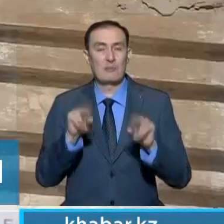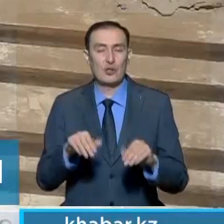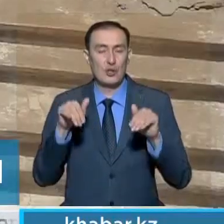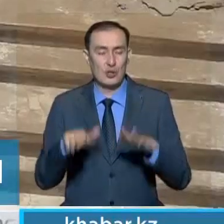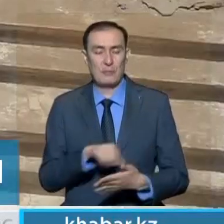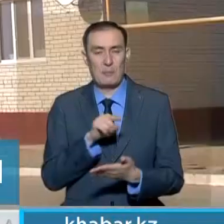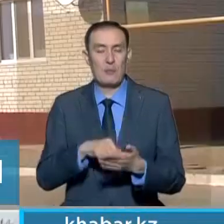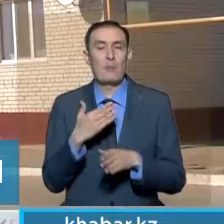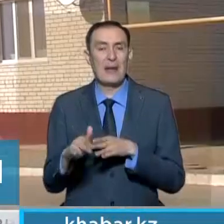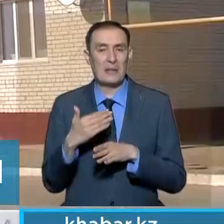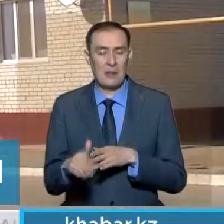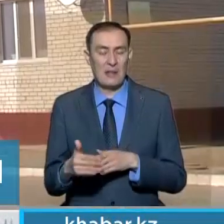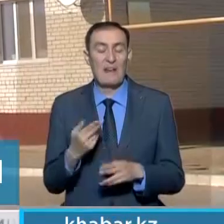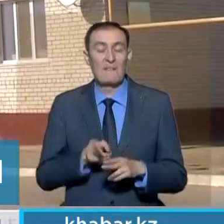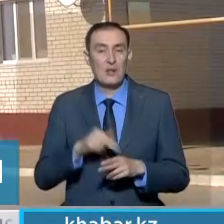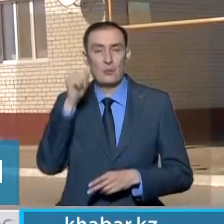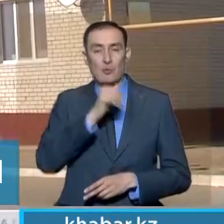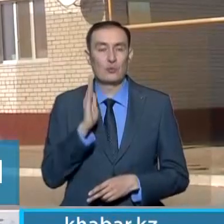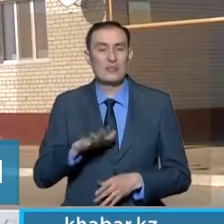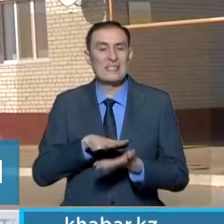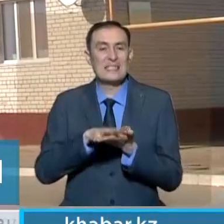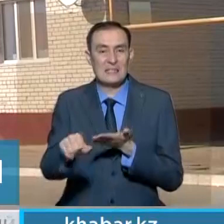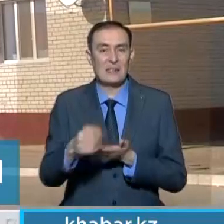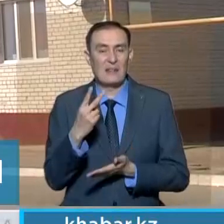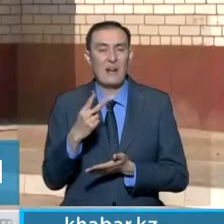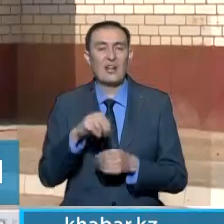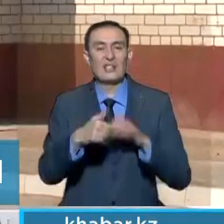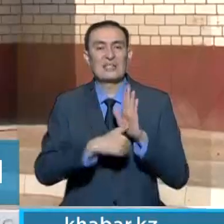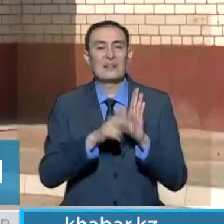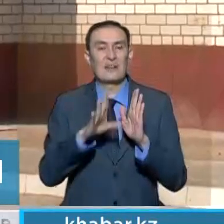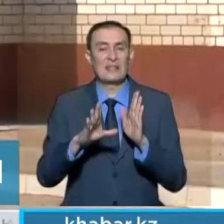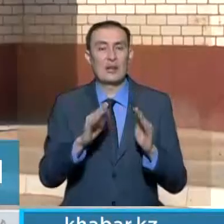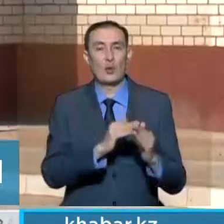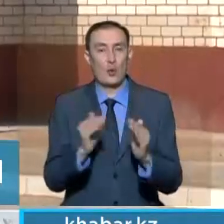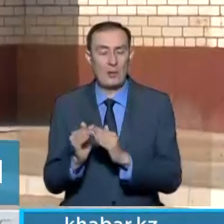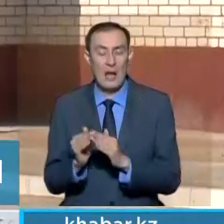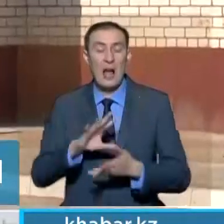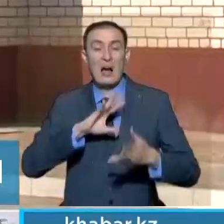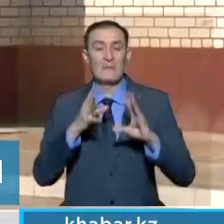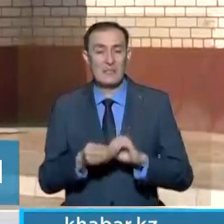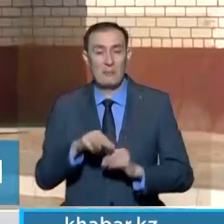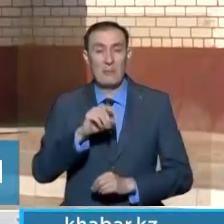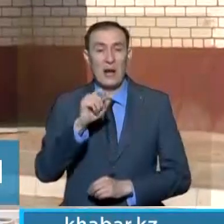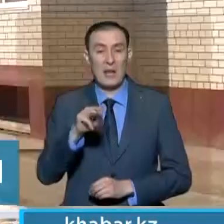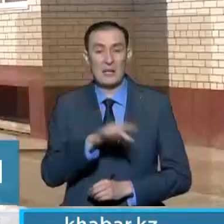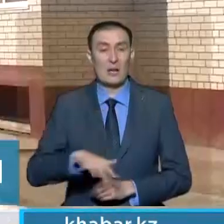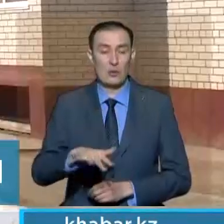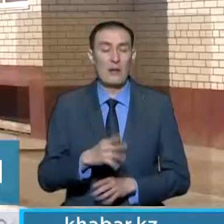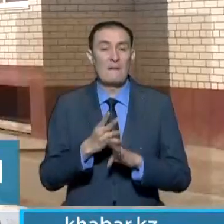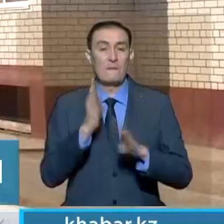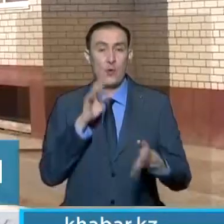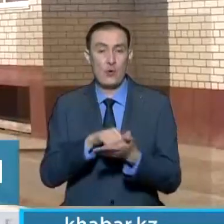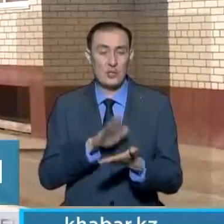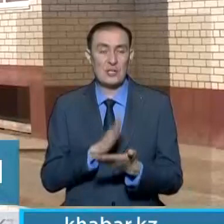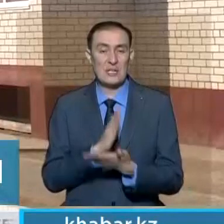решить проблему поэтапно. В этом году планируют снести 2 16-квартирных дома, а в целом по Махатскому району в очереди на